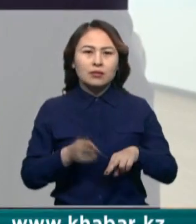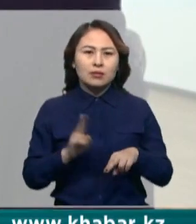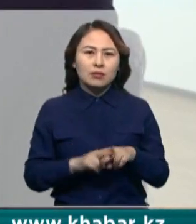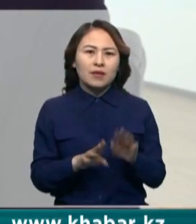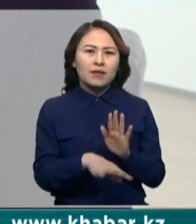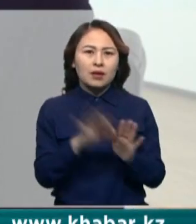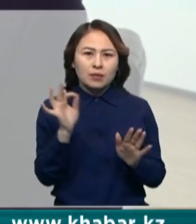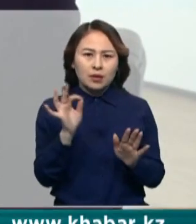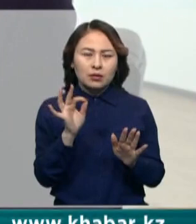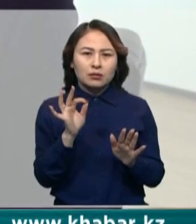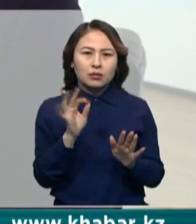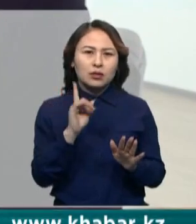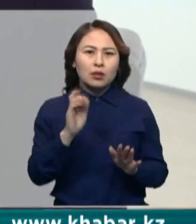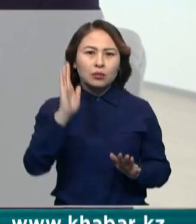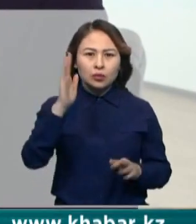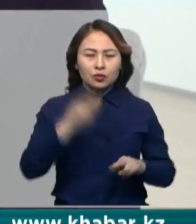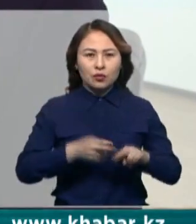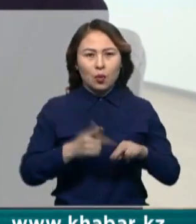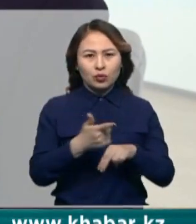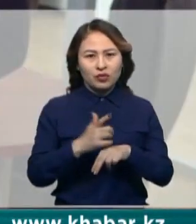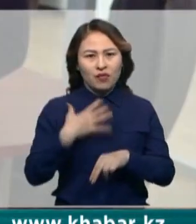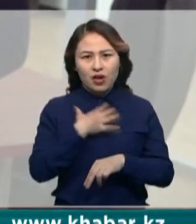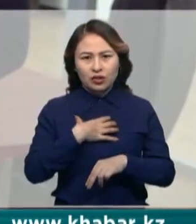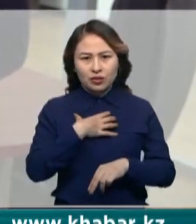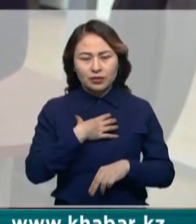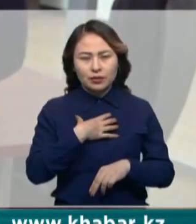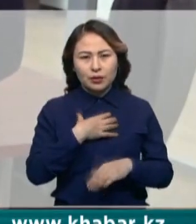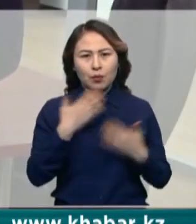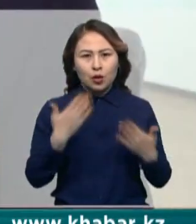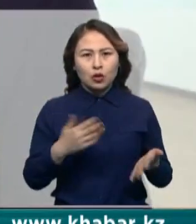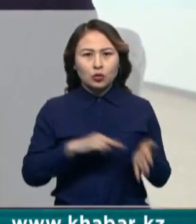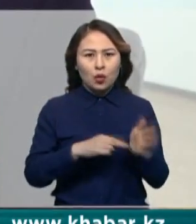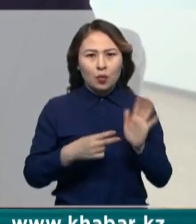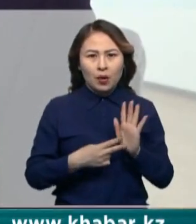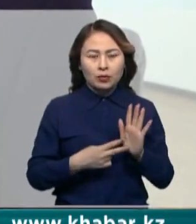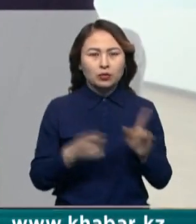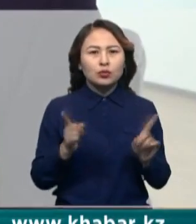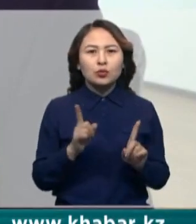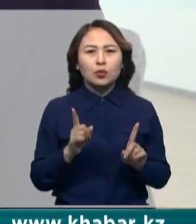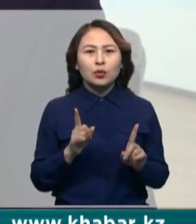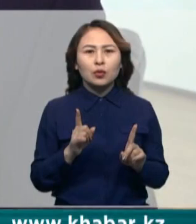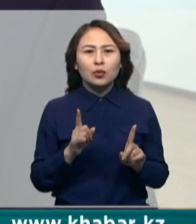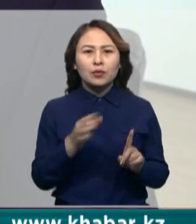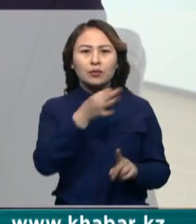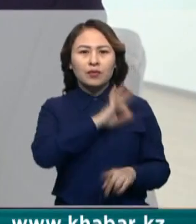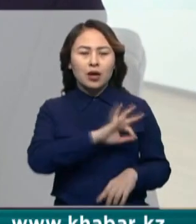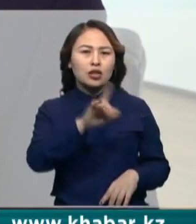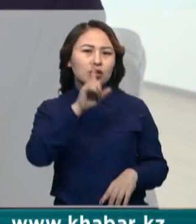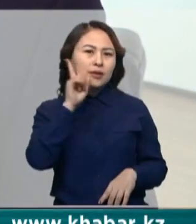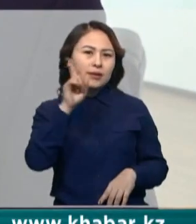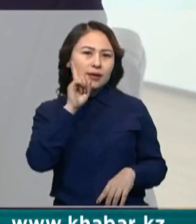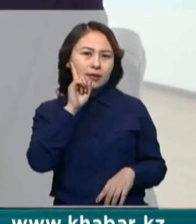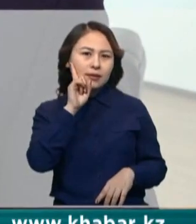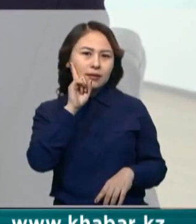бірі, ел болашағы үшін өте маңызы зор деп ойлаймын. Бұл жоба бізге нені береді? Жастарға